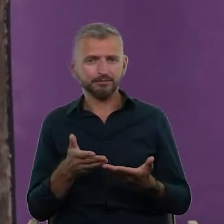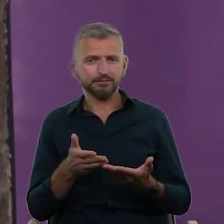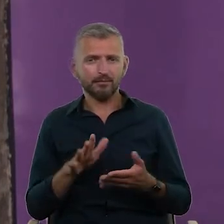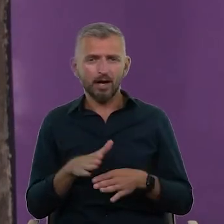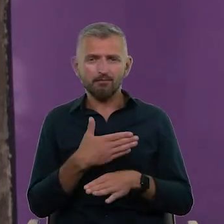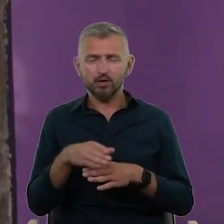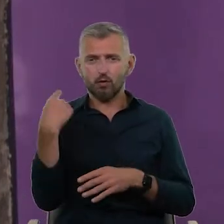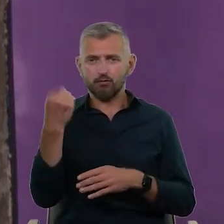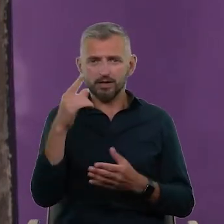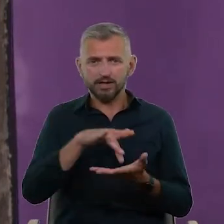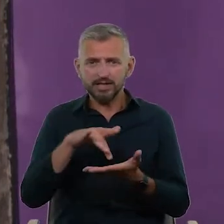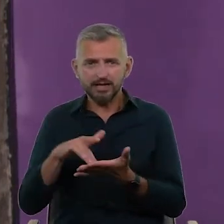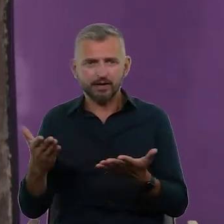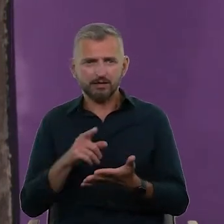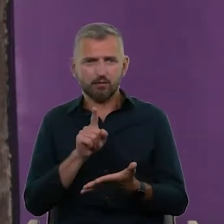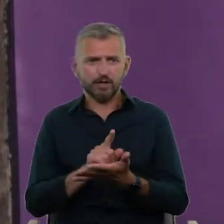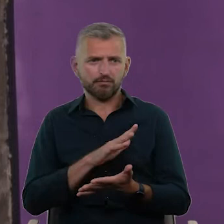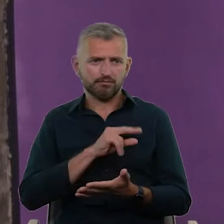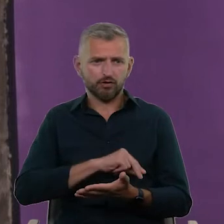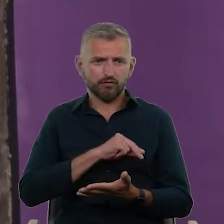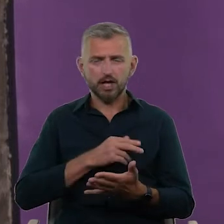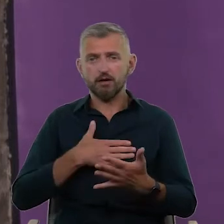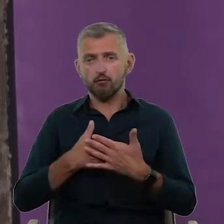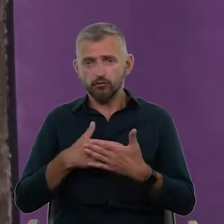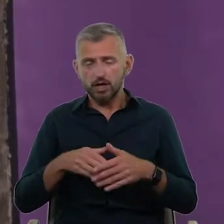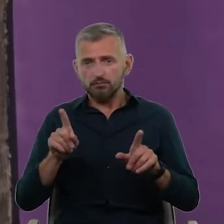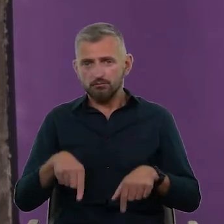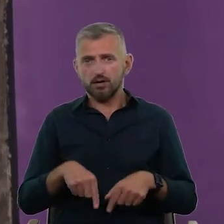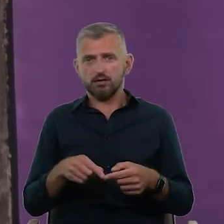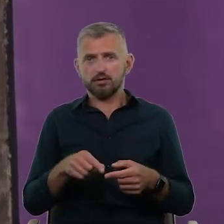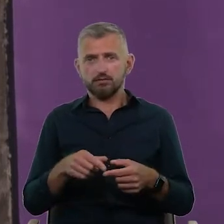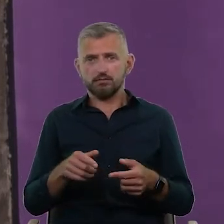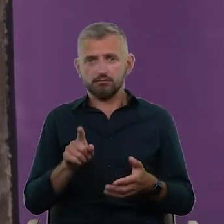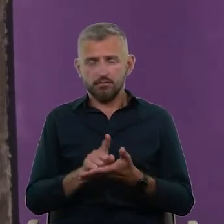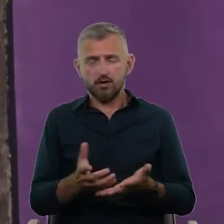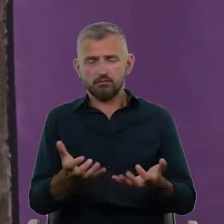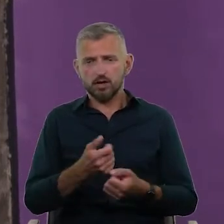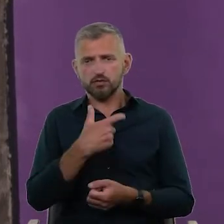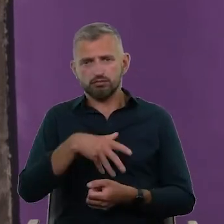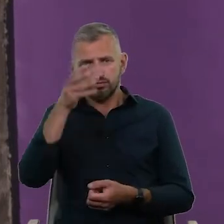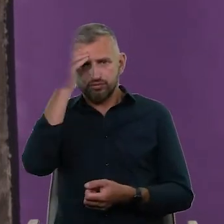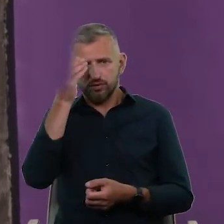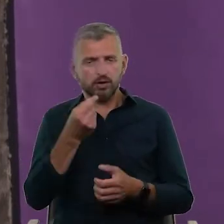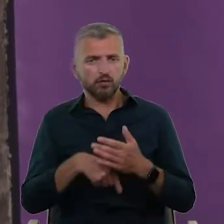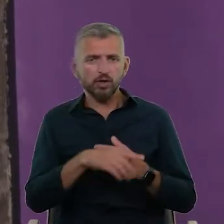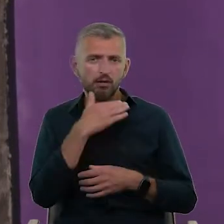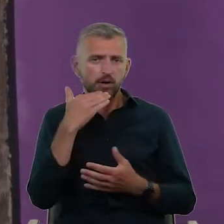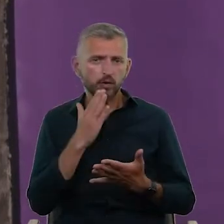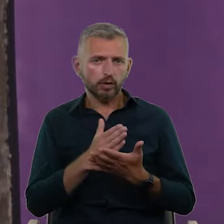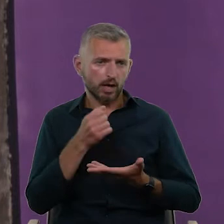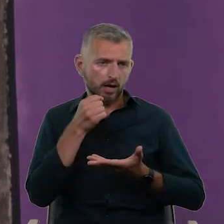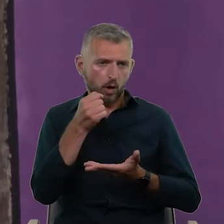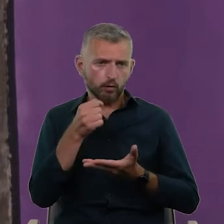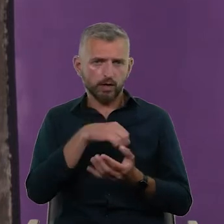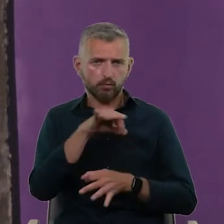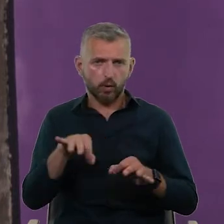між обласних центрів, якісь повинні працювати, і волонтери, це теж мають, напевно, брати собі на озброєння, тому що дуже багато є різних грантових